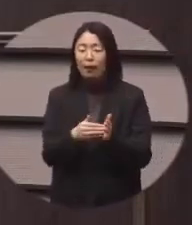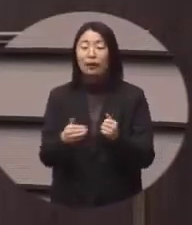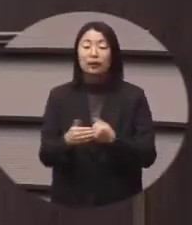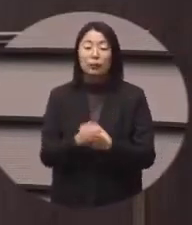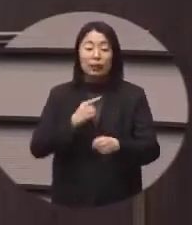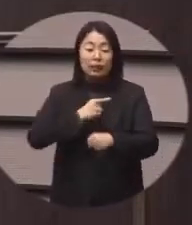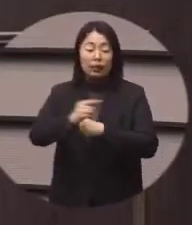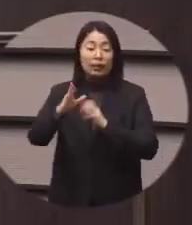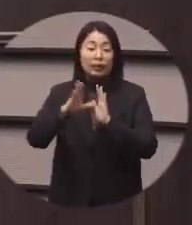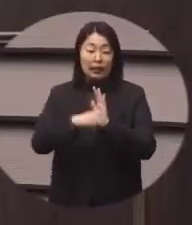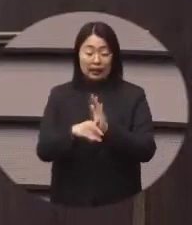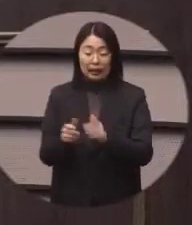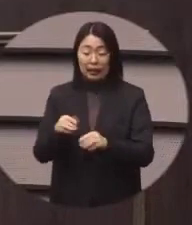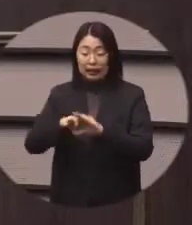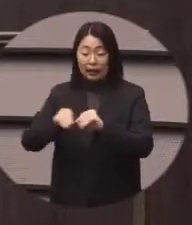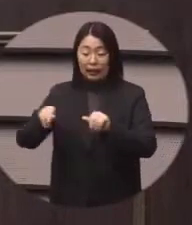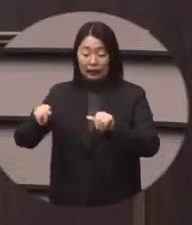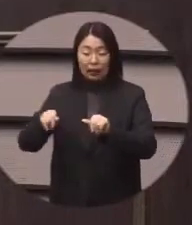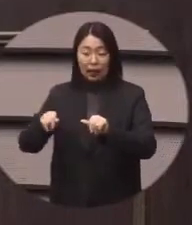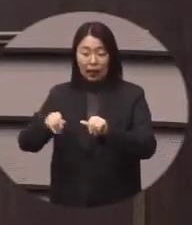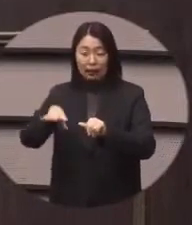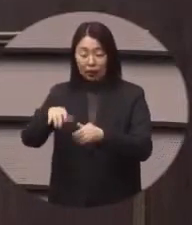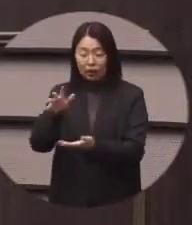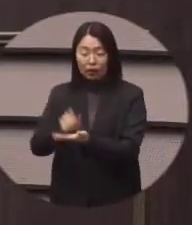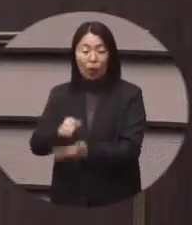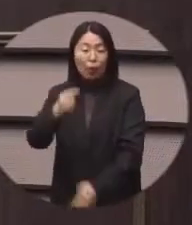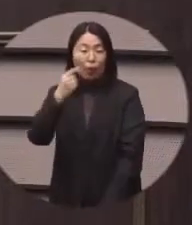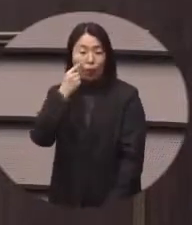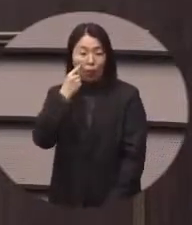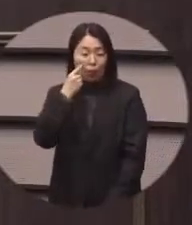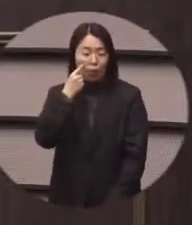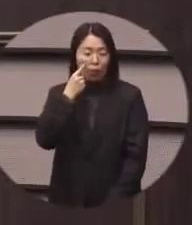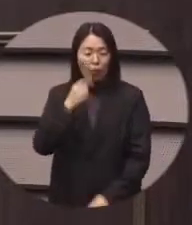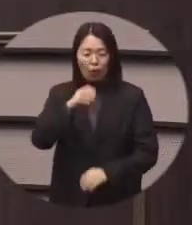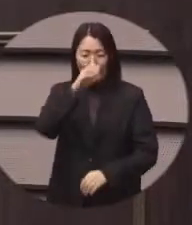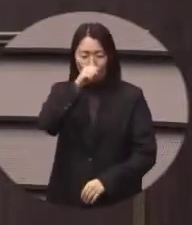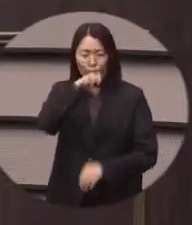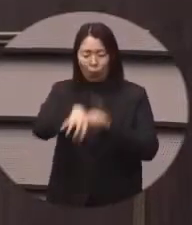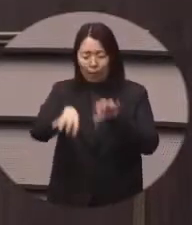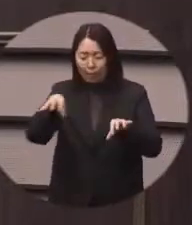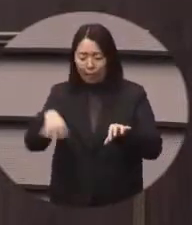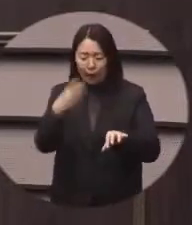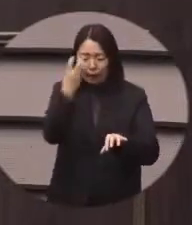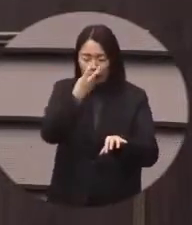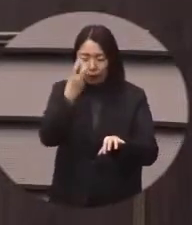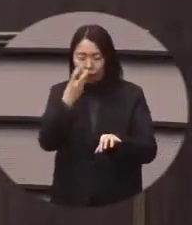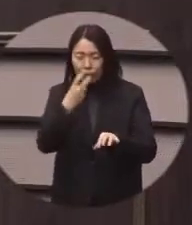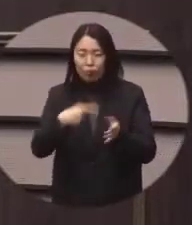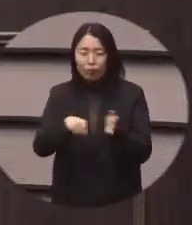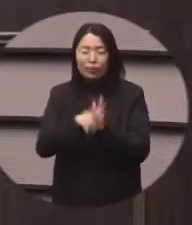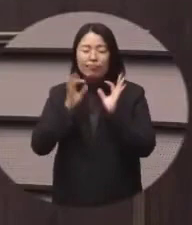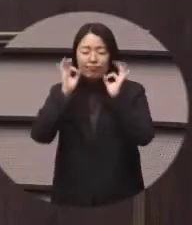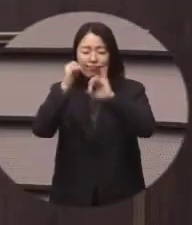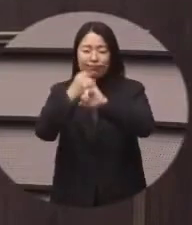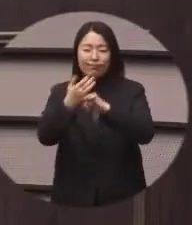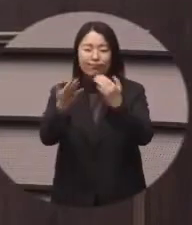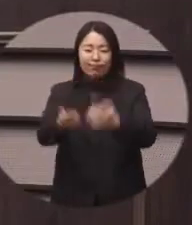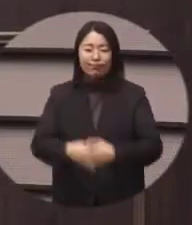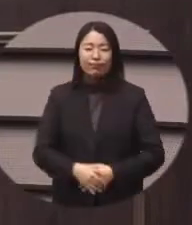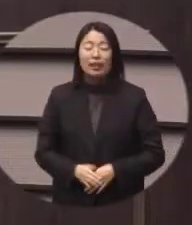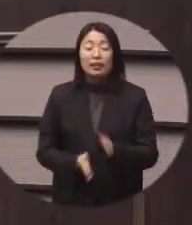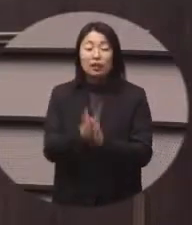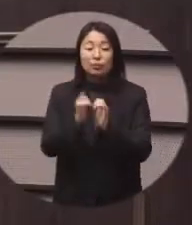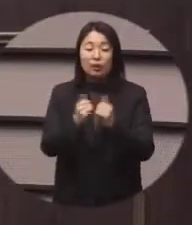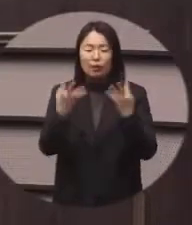시설 규모 등을 확정하고 내년 상반기 중 최종 후보지 선정을 목표로 속도를 내겠습니다. 시민